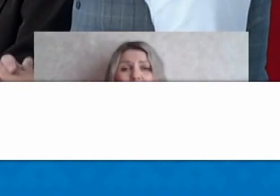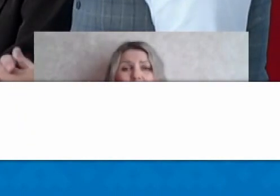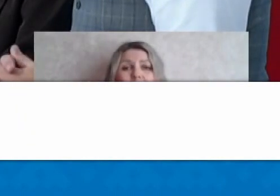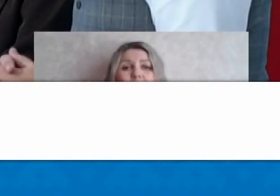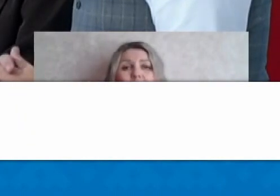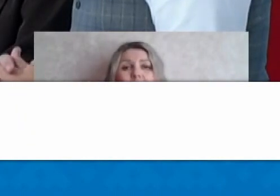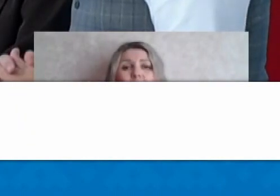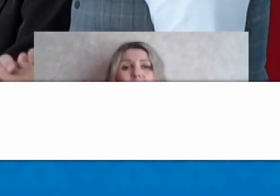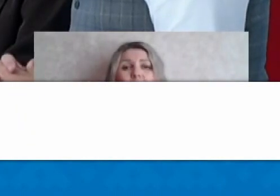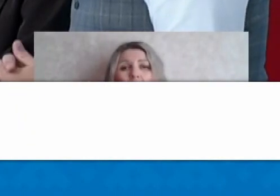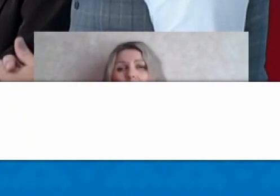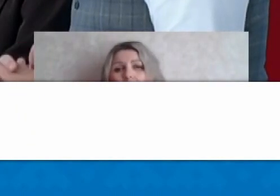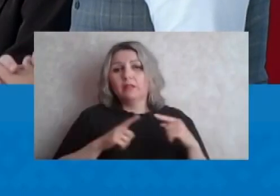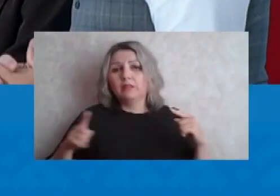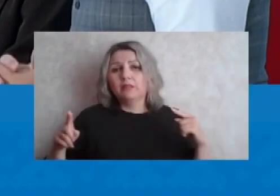длительный срок